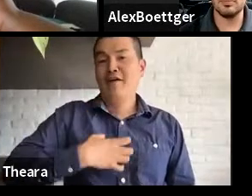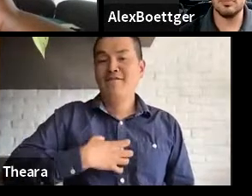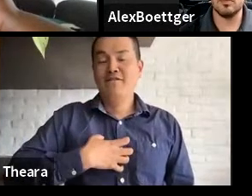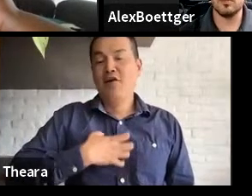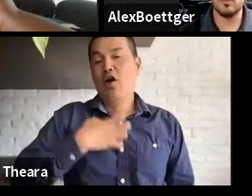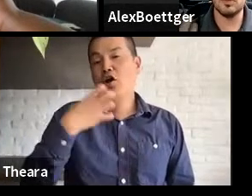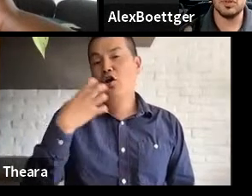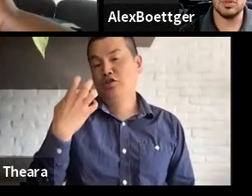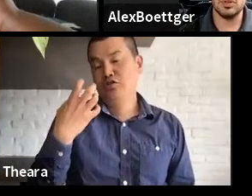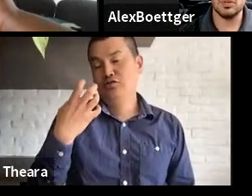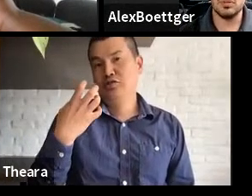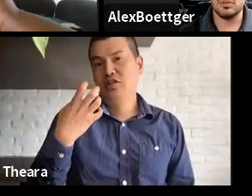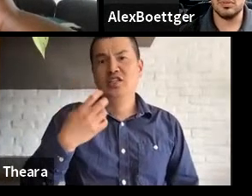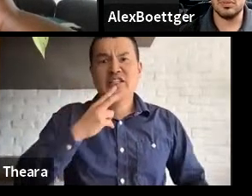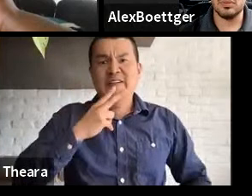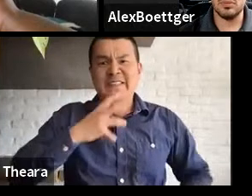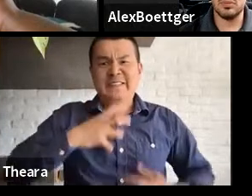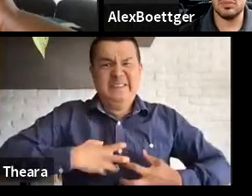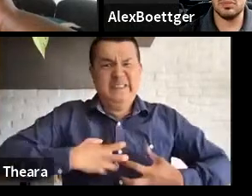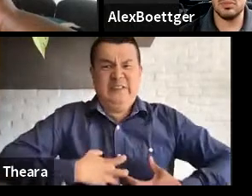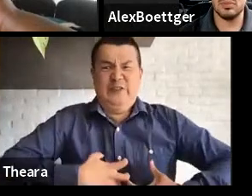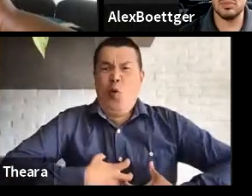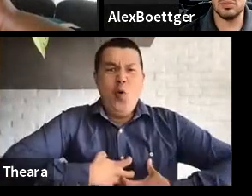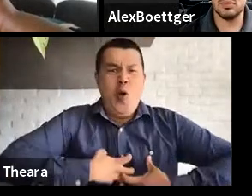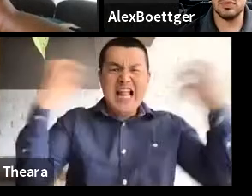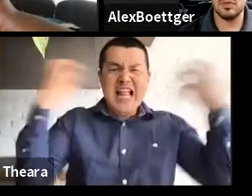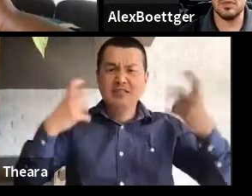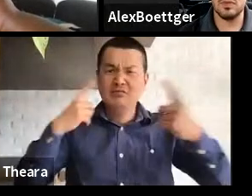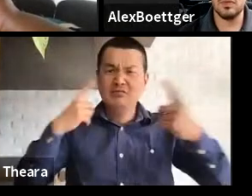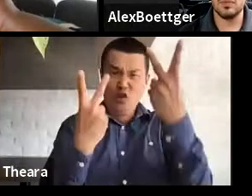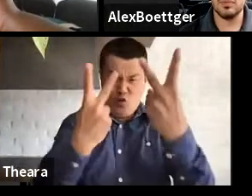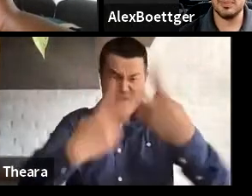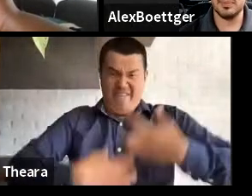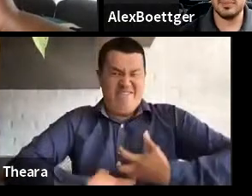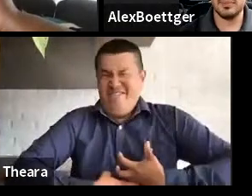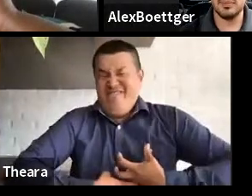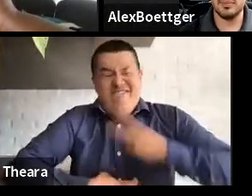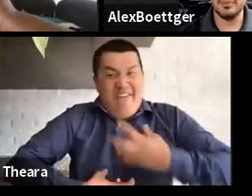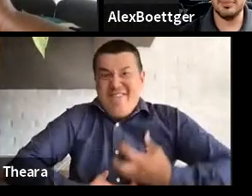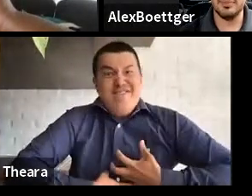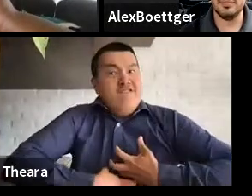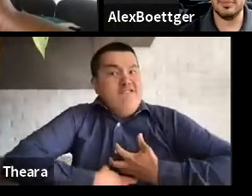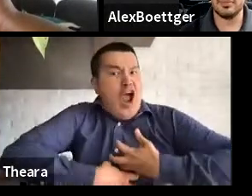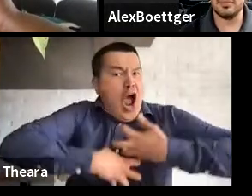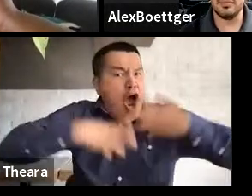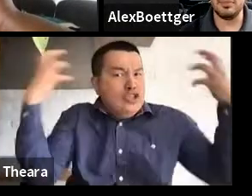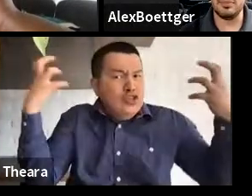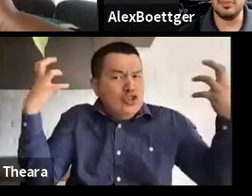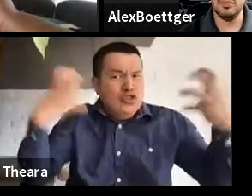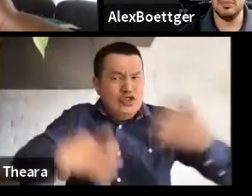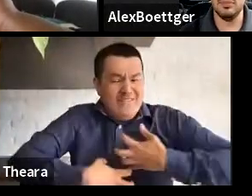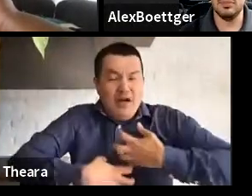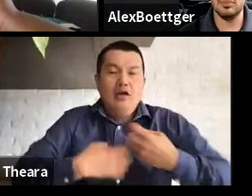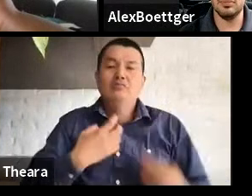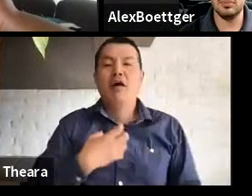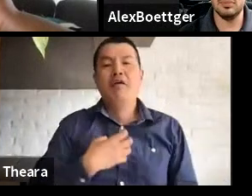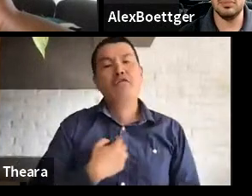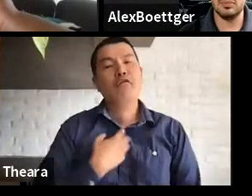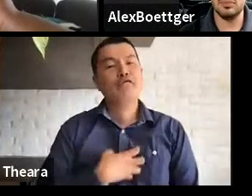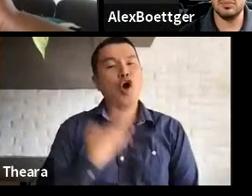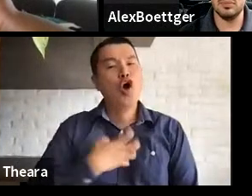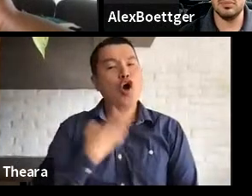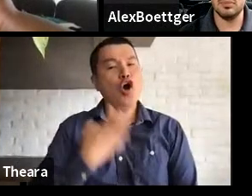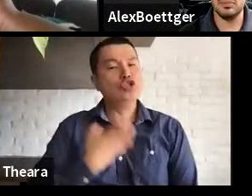Fâché, ça peut être doucement. Un peu fâché. Enragé complètement. Donc, à 2 mains.